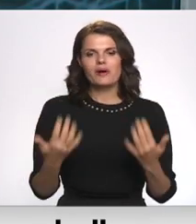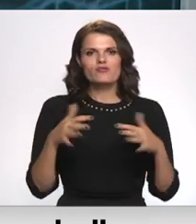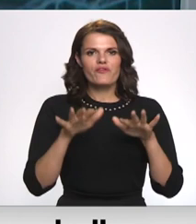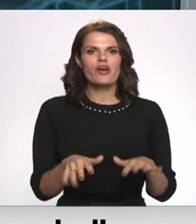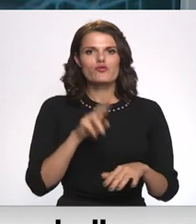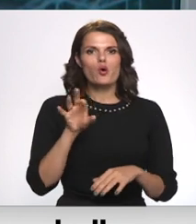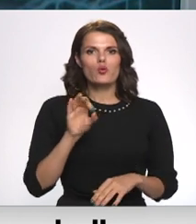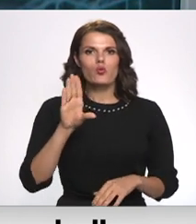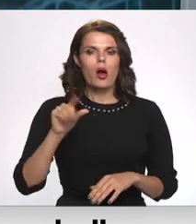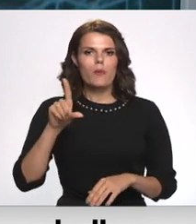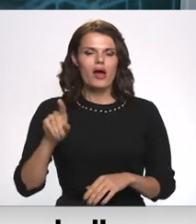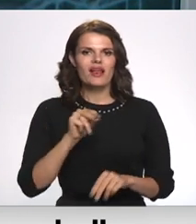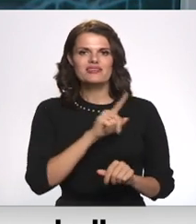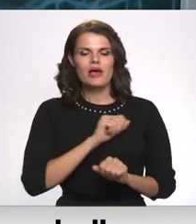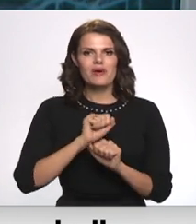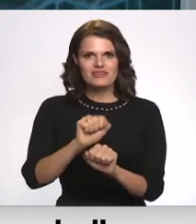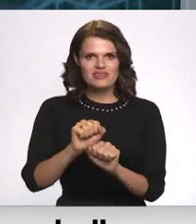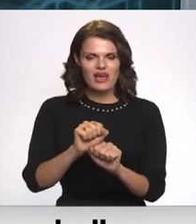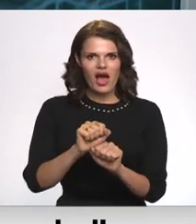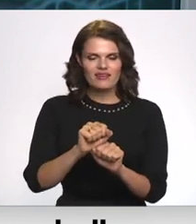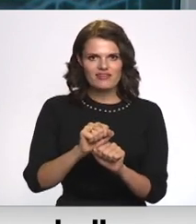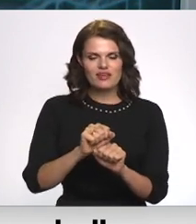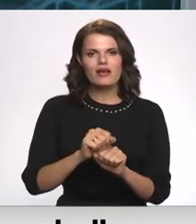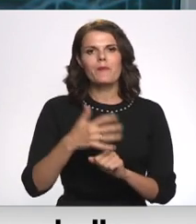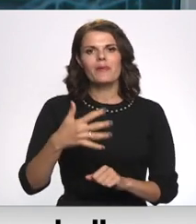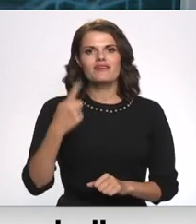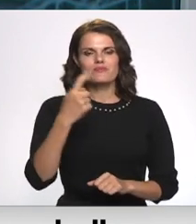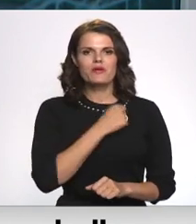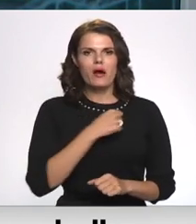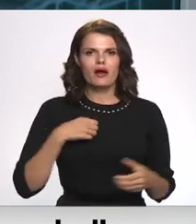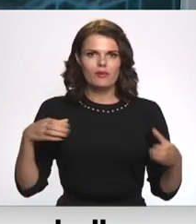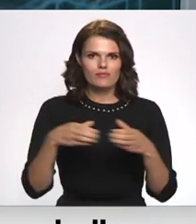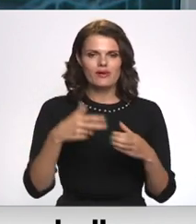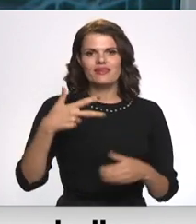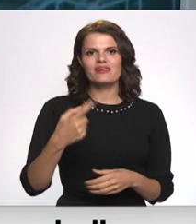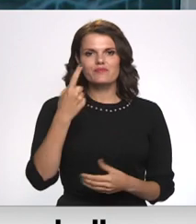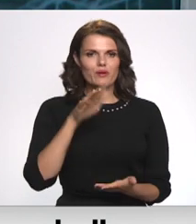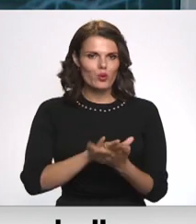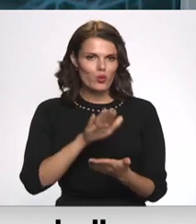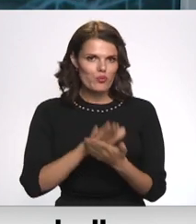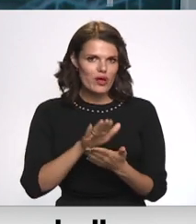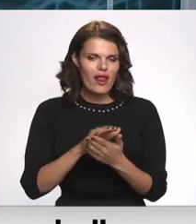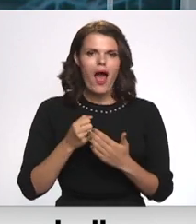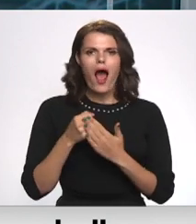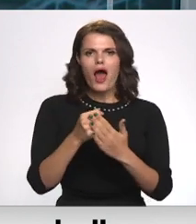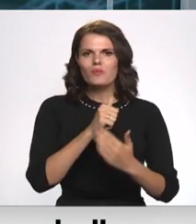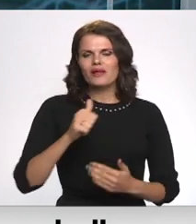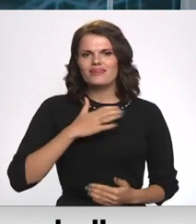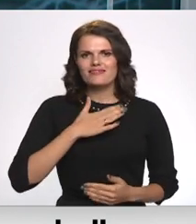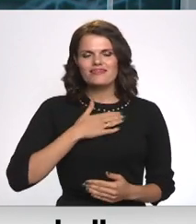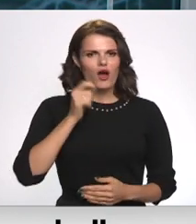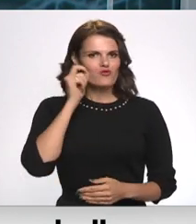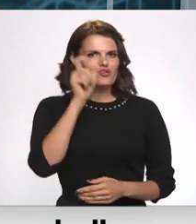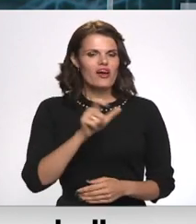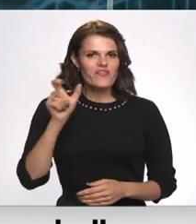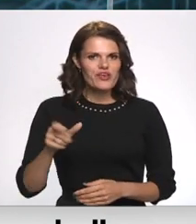šodien atzīmēta Zemessardzes 51. Kājnieku bataljona 31. Gada diena. Atbalstīt savus vīrus, dēlus un draugus